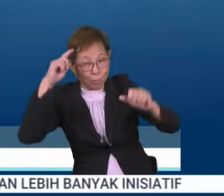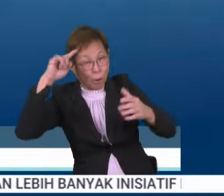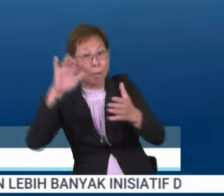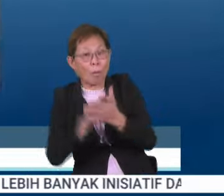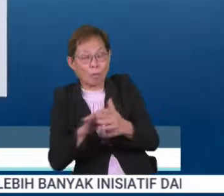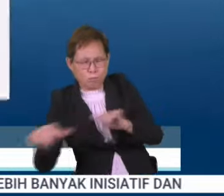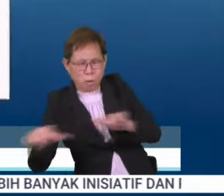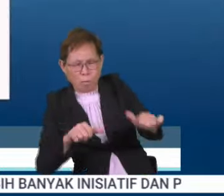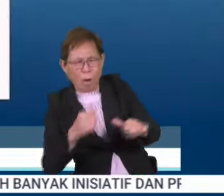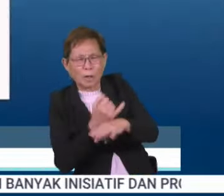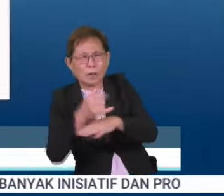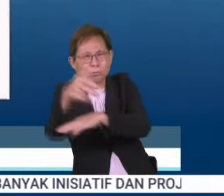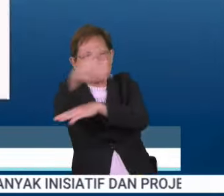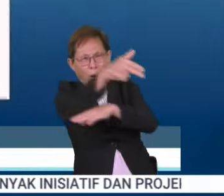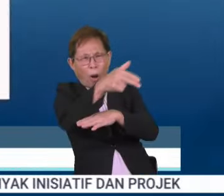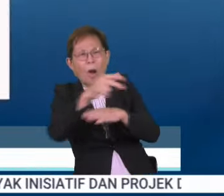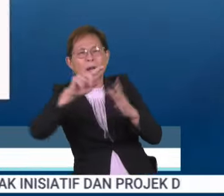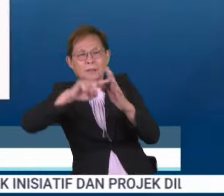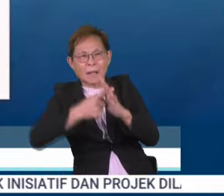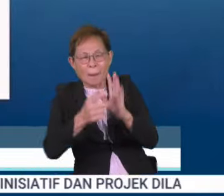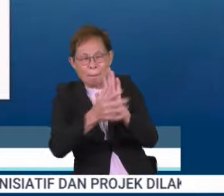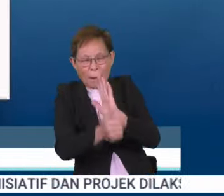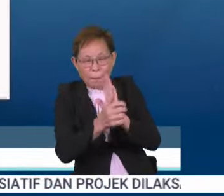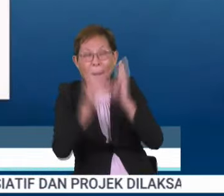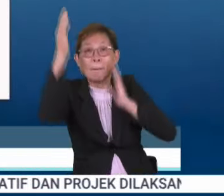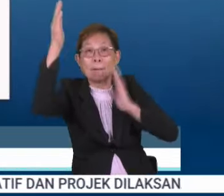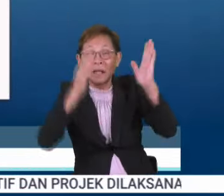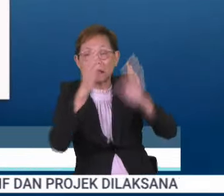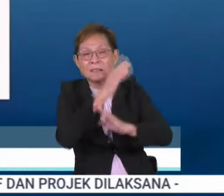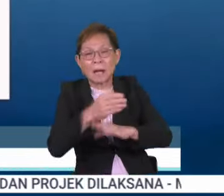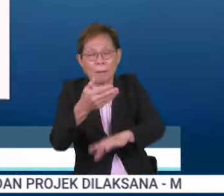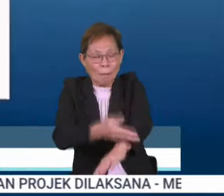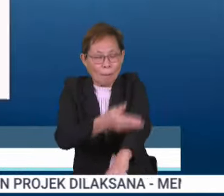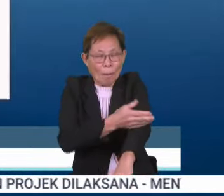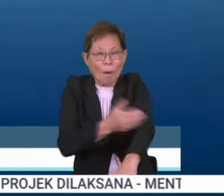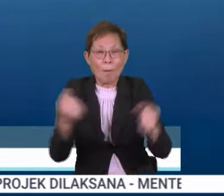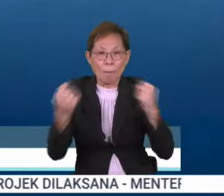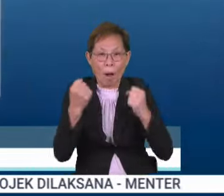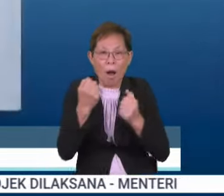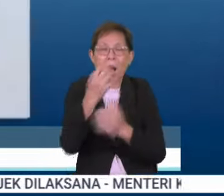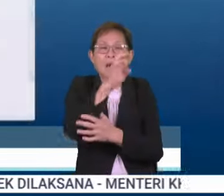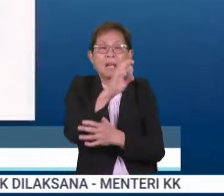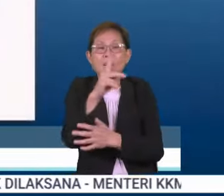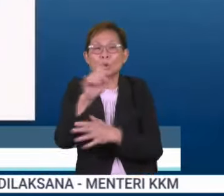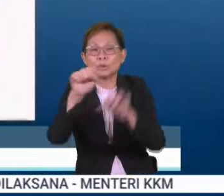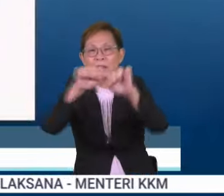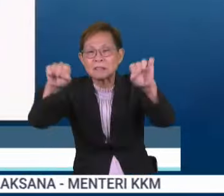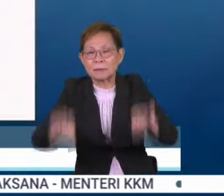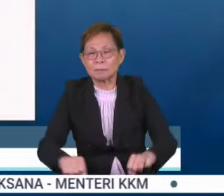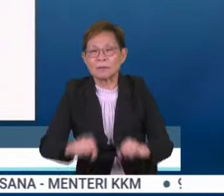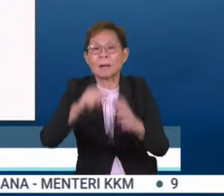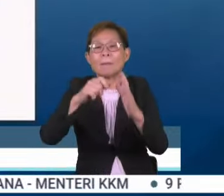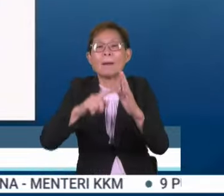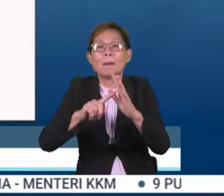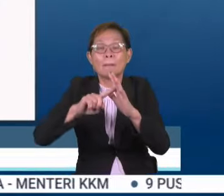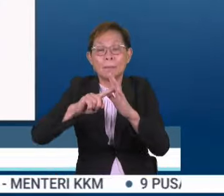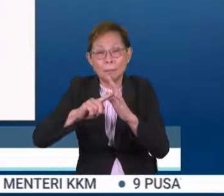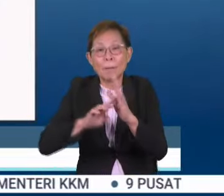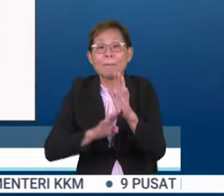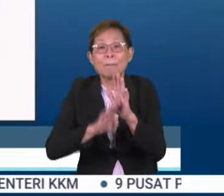industri kreatif dengan membangunkan bakat tempatan meningkatkan kemampanan ekosistem serta membina momentum